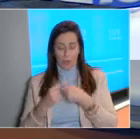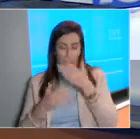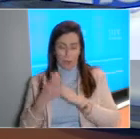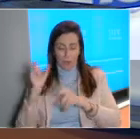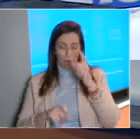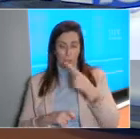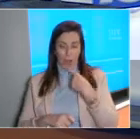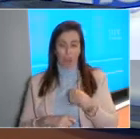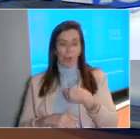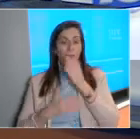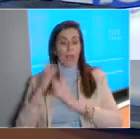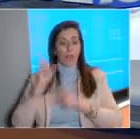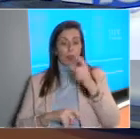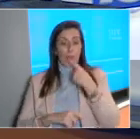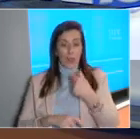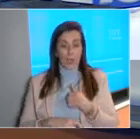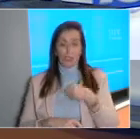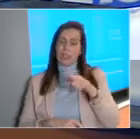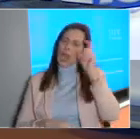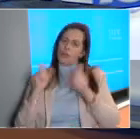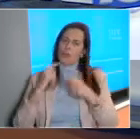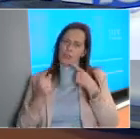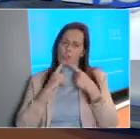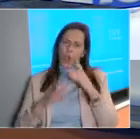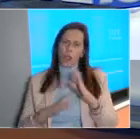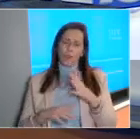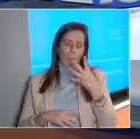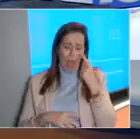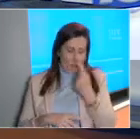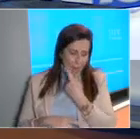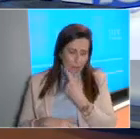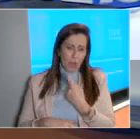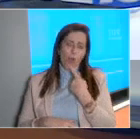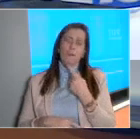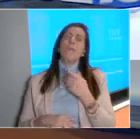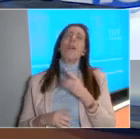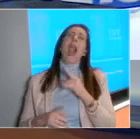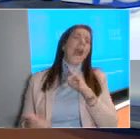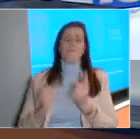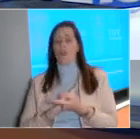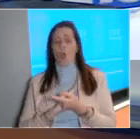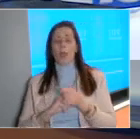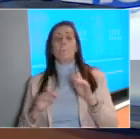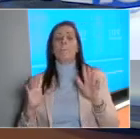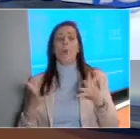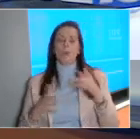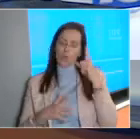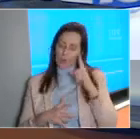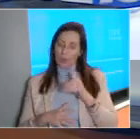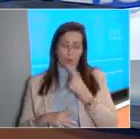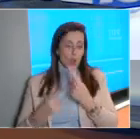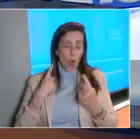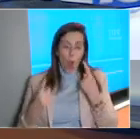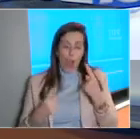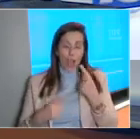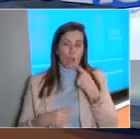מהשמות שאת מזכירה. כן. חלק מהאנשים האלה שאת מזכירה זה אנשים שבשיחות סגורות ובחדרי חדרים, מדברים דברים הפוכים לגמרי, הם פוחדים כי הם יודעים שכל אחד